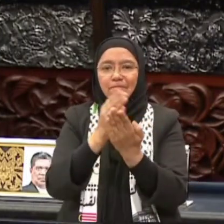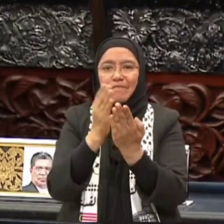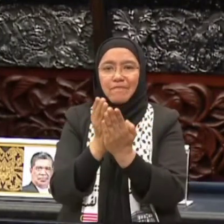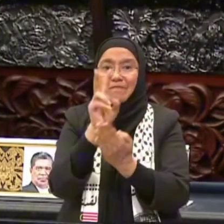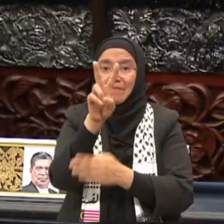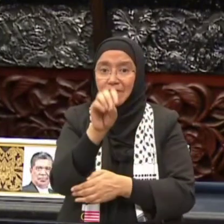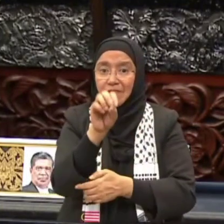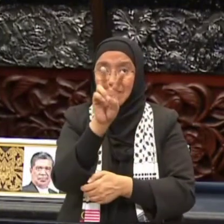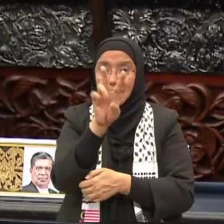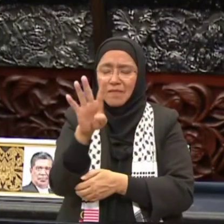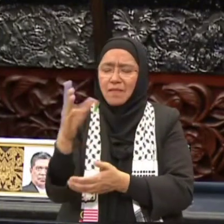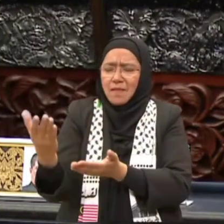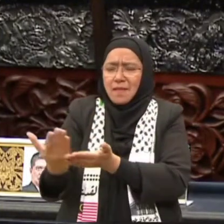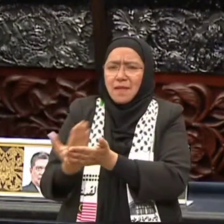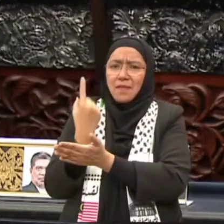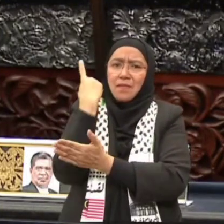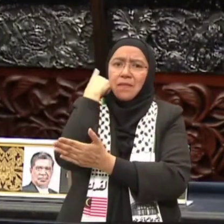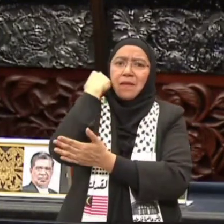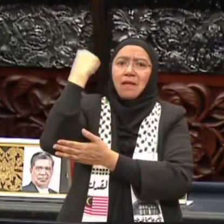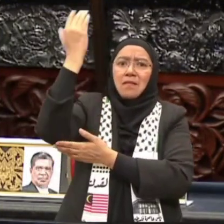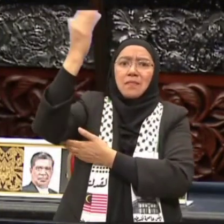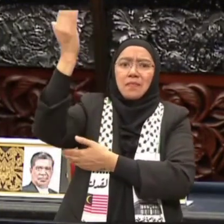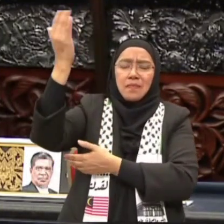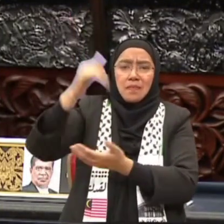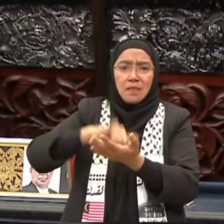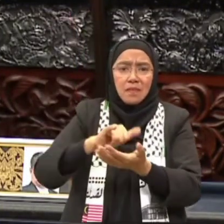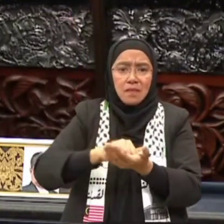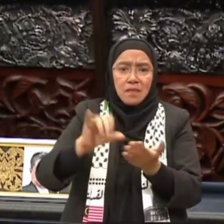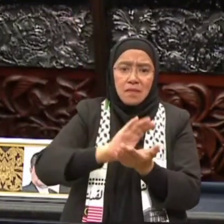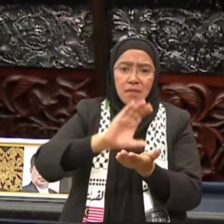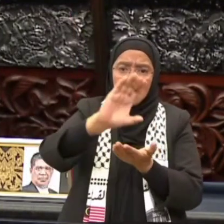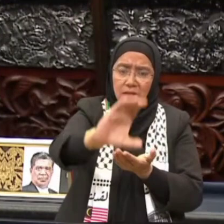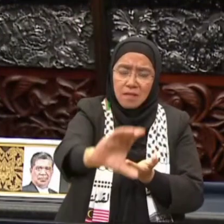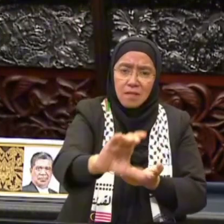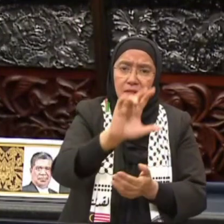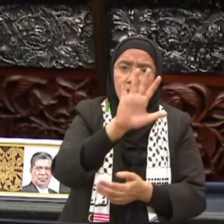yang baru dibentangkan turut memperuntukkan